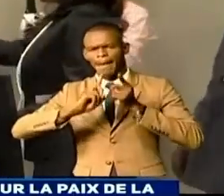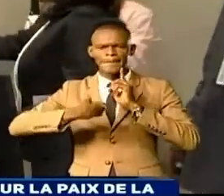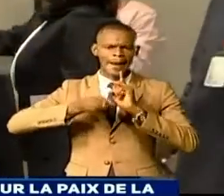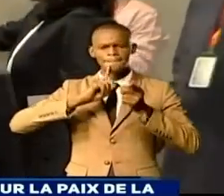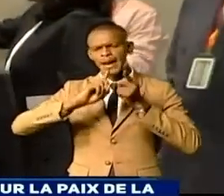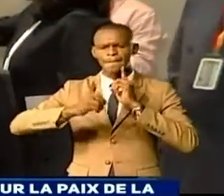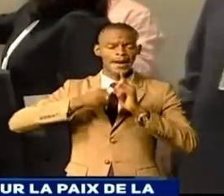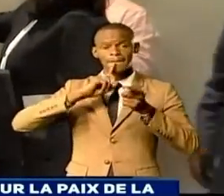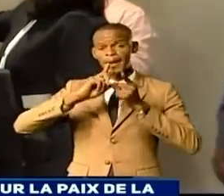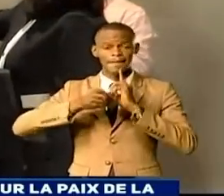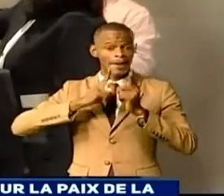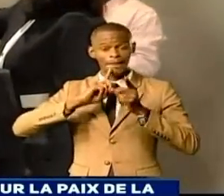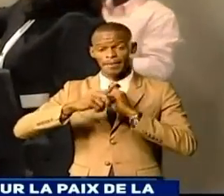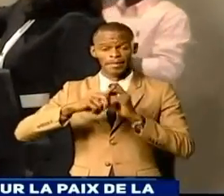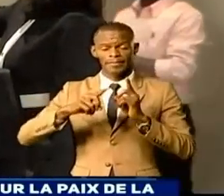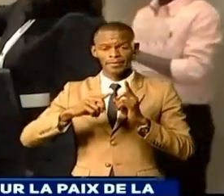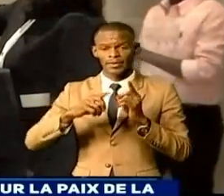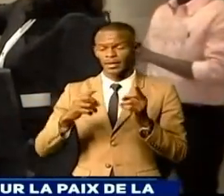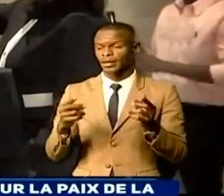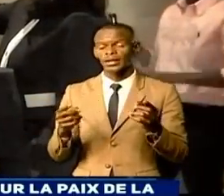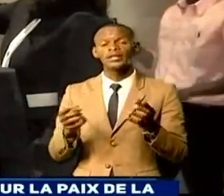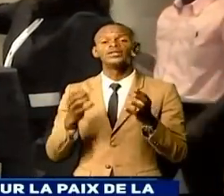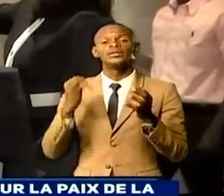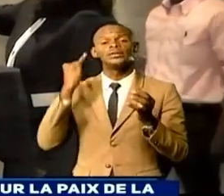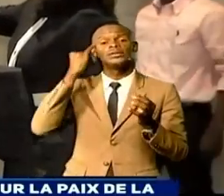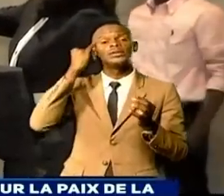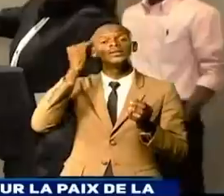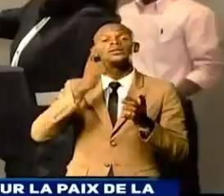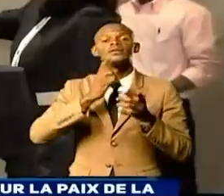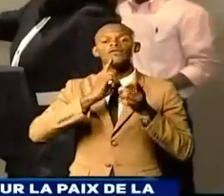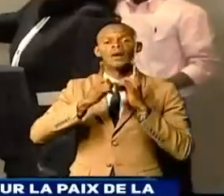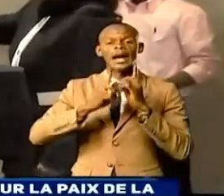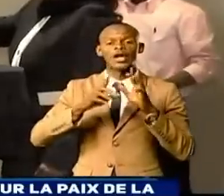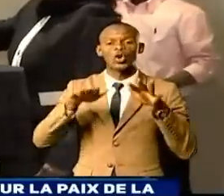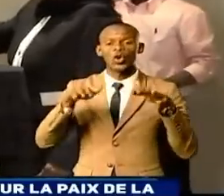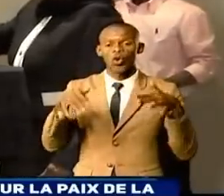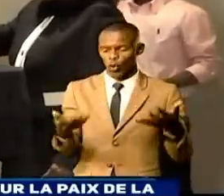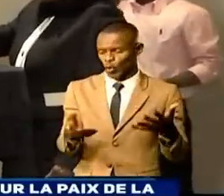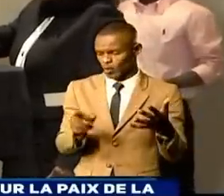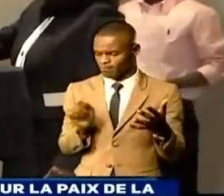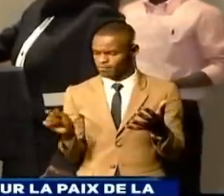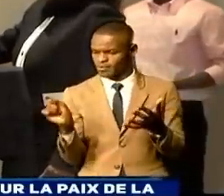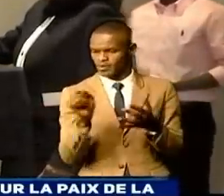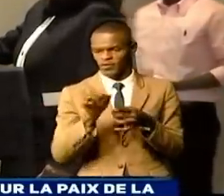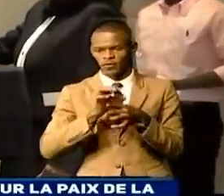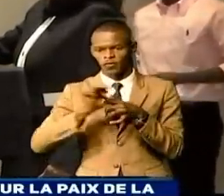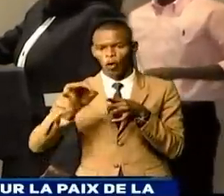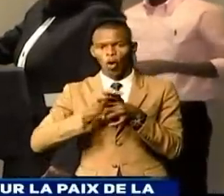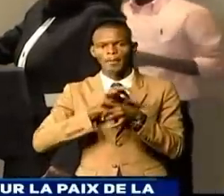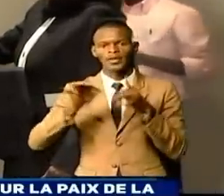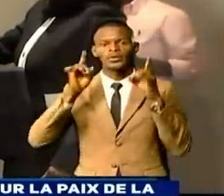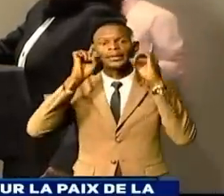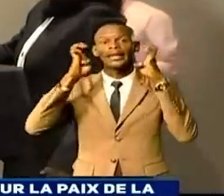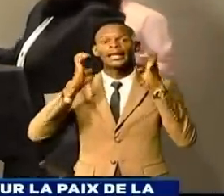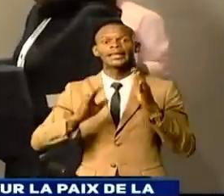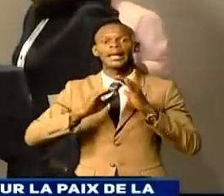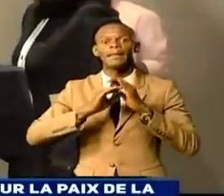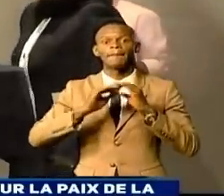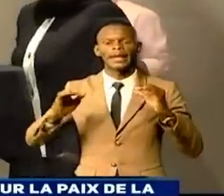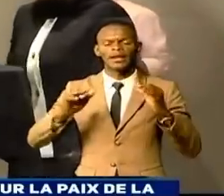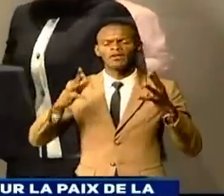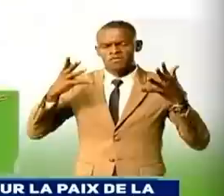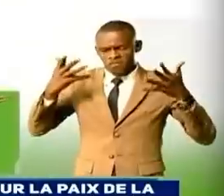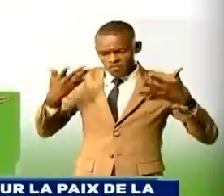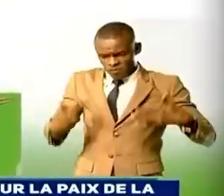table ronde nationale du programme d'éducation à la paix a été marquée par les vernissages et la distribution aux participants du